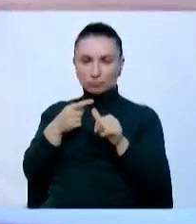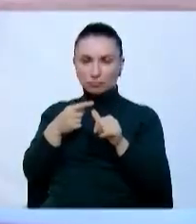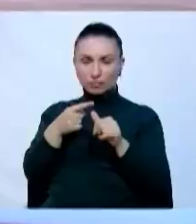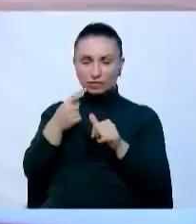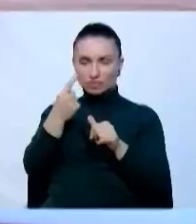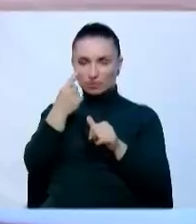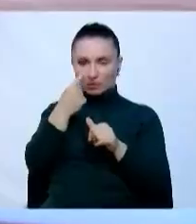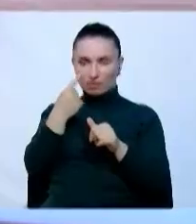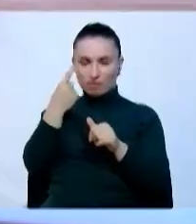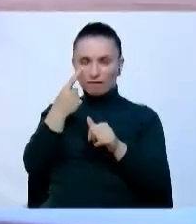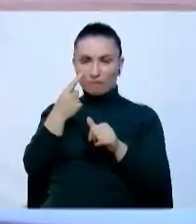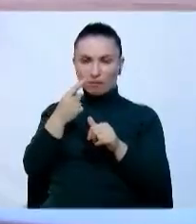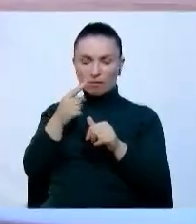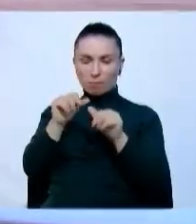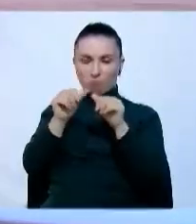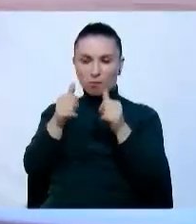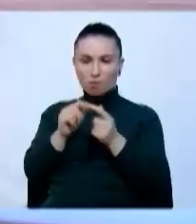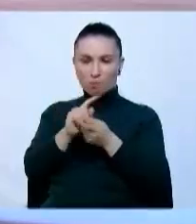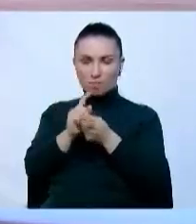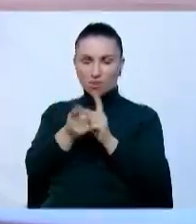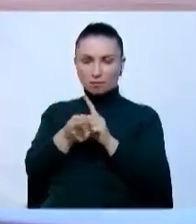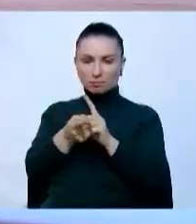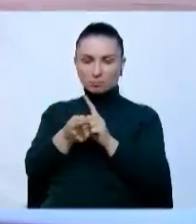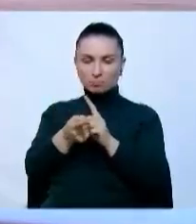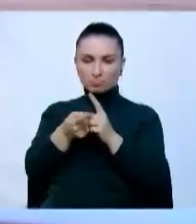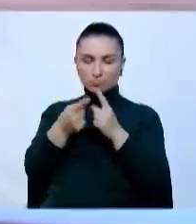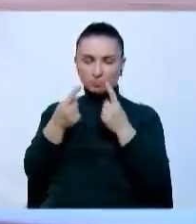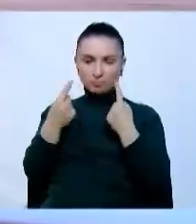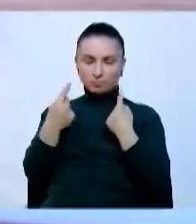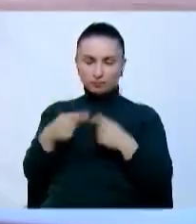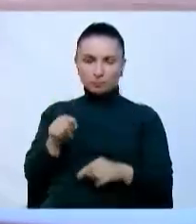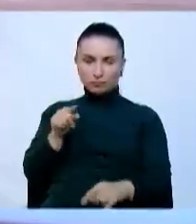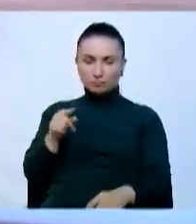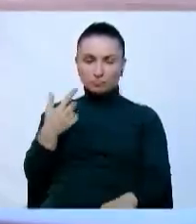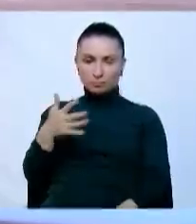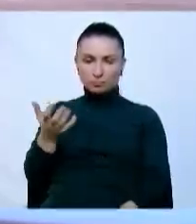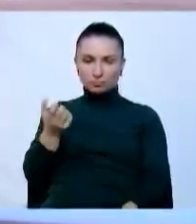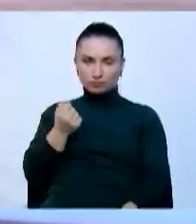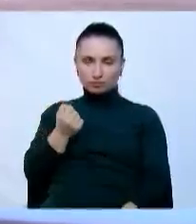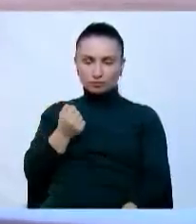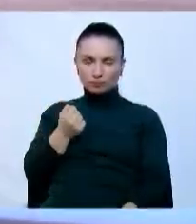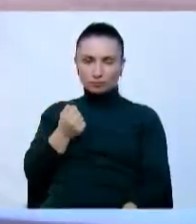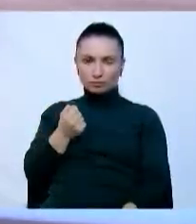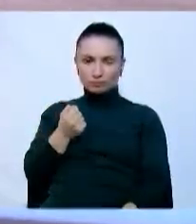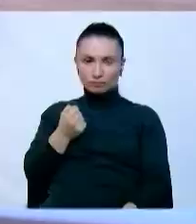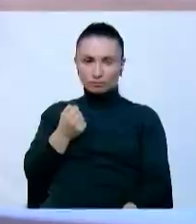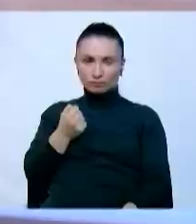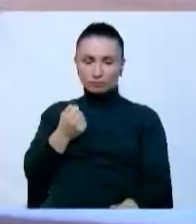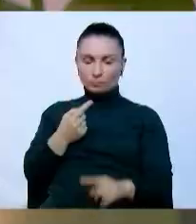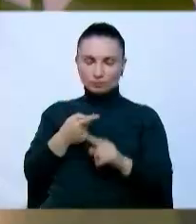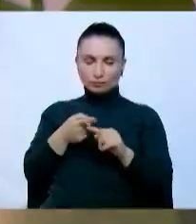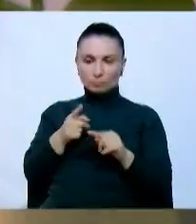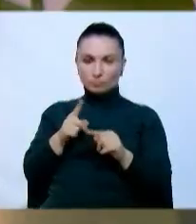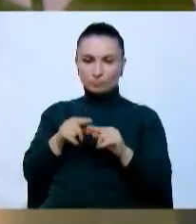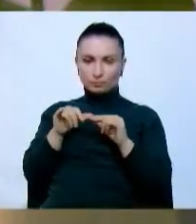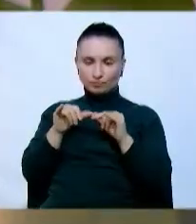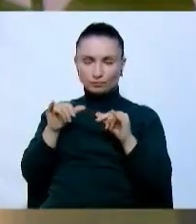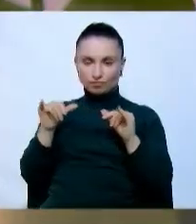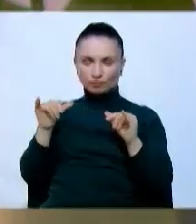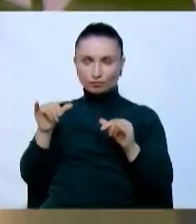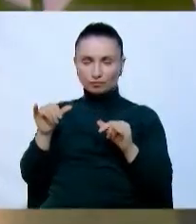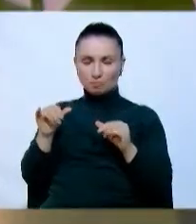თვალი და უქმნის თვალს ფორმას და ასევე სხვადასხვა ფუნქციები გააჩნია მას. უშუალოდ მინისებრ სხეულში ხდება ამ პათოგენების გამრავლება,